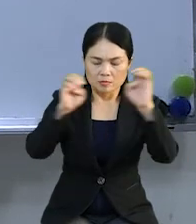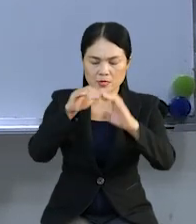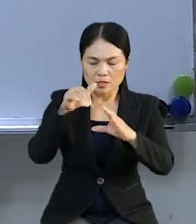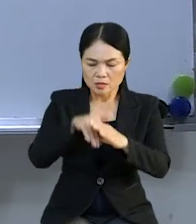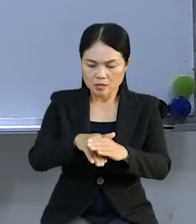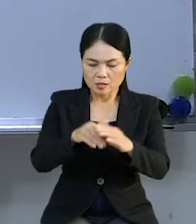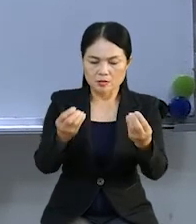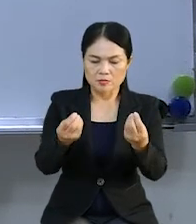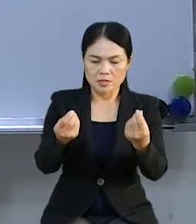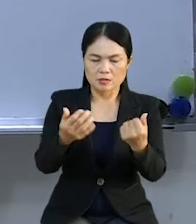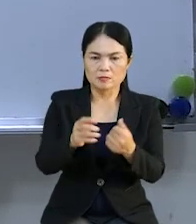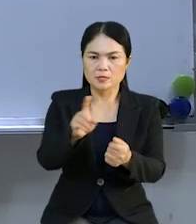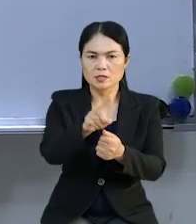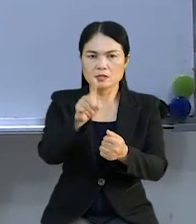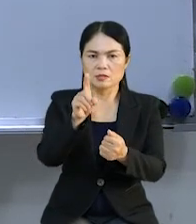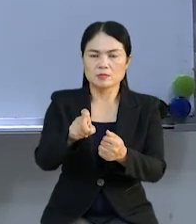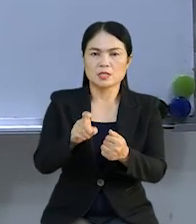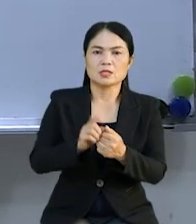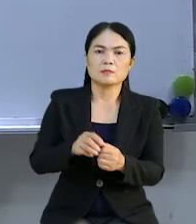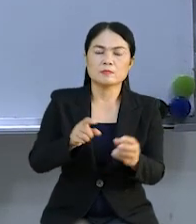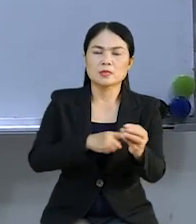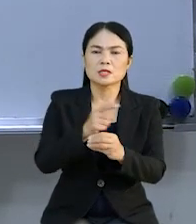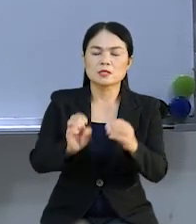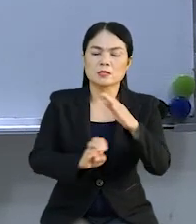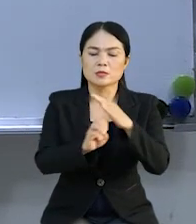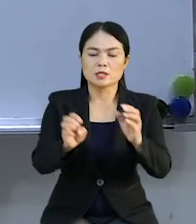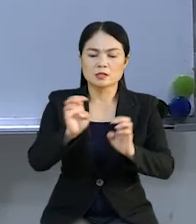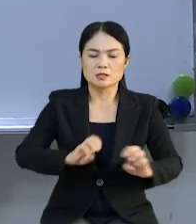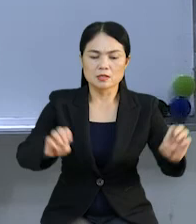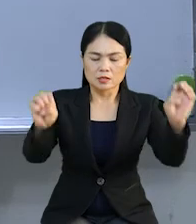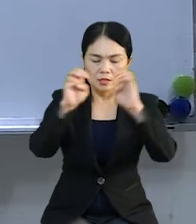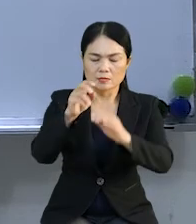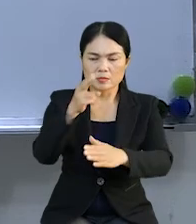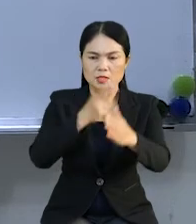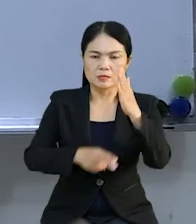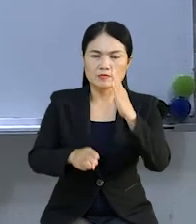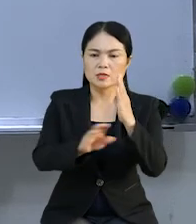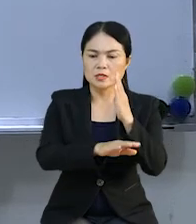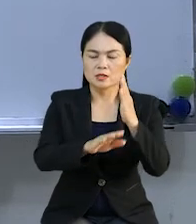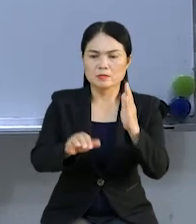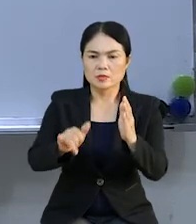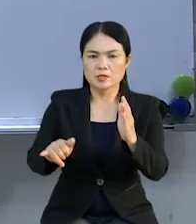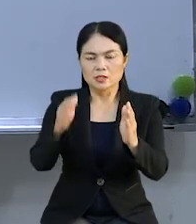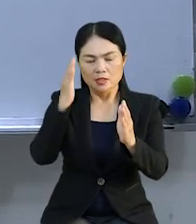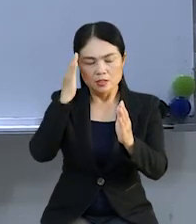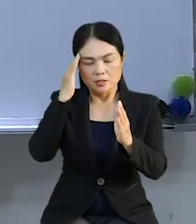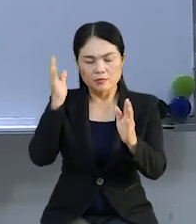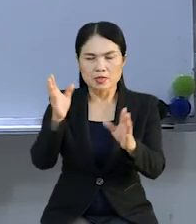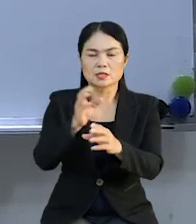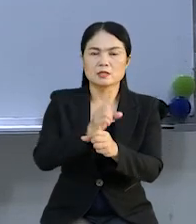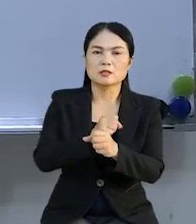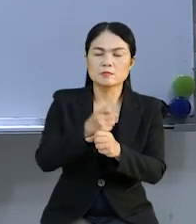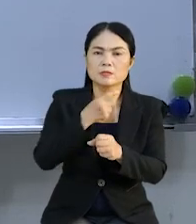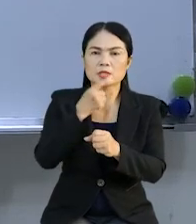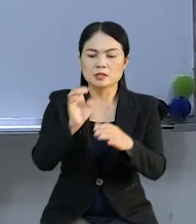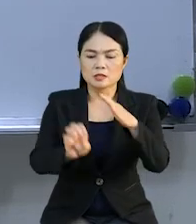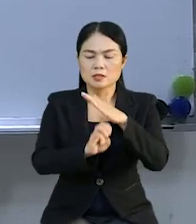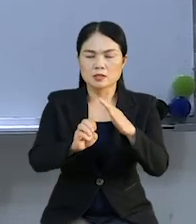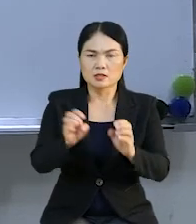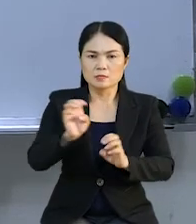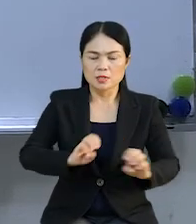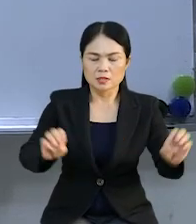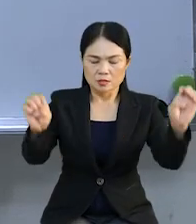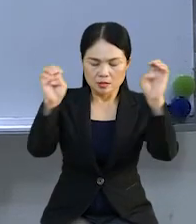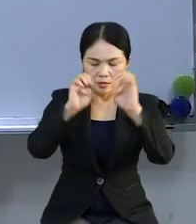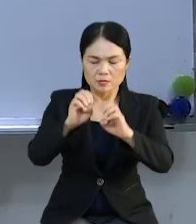ขนมใดตาเลือกล้างอัมปีทนเทียนทอมจิตเอาไว้คลาโคนคนในจามบานไอ้คนกิเลกล้างอัมปีทนเทียนทอมจิต